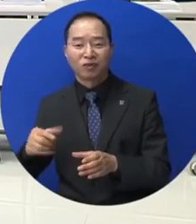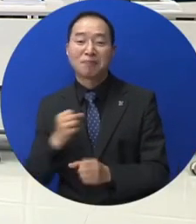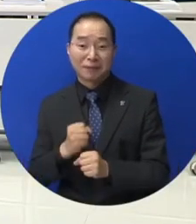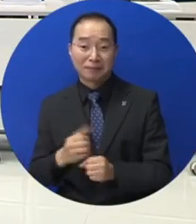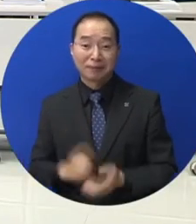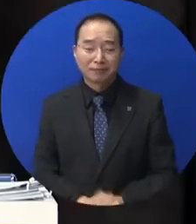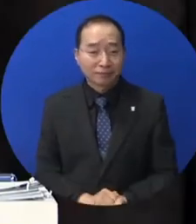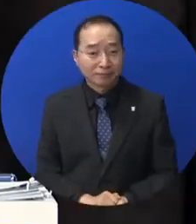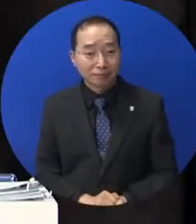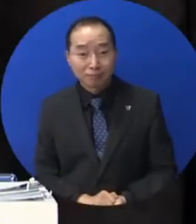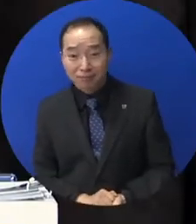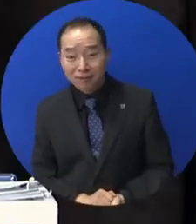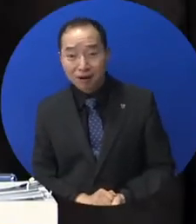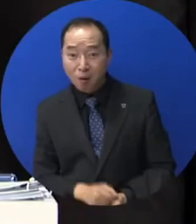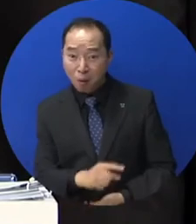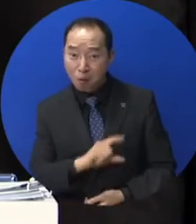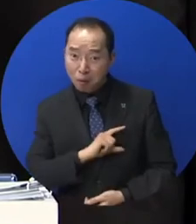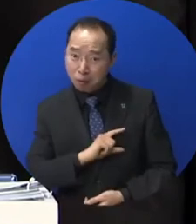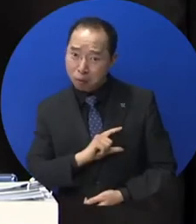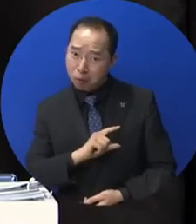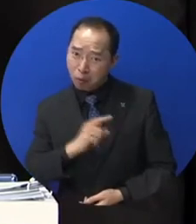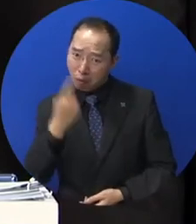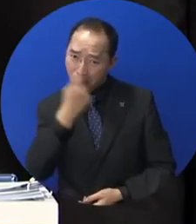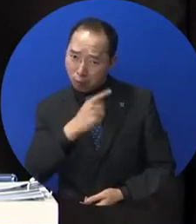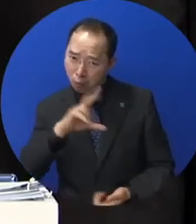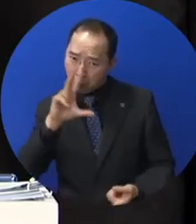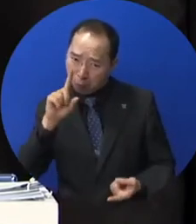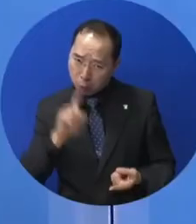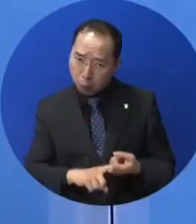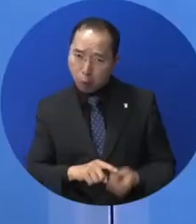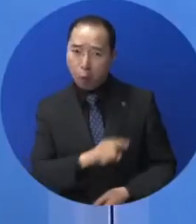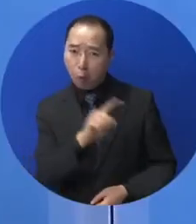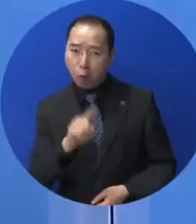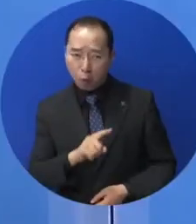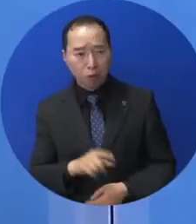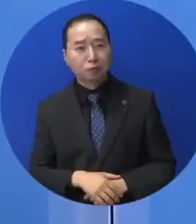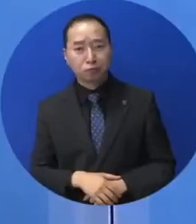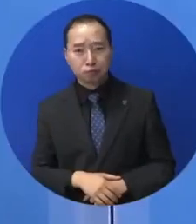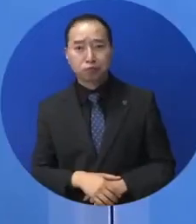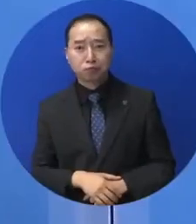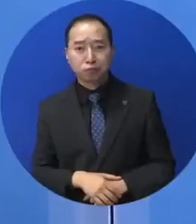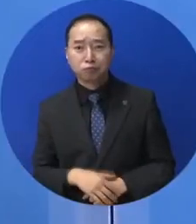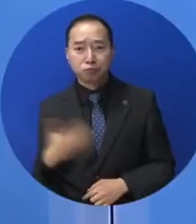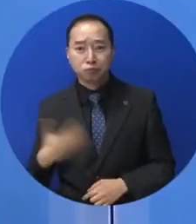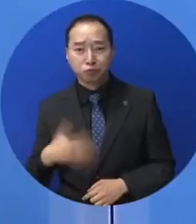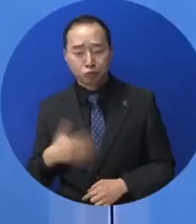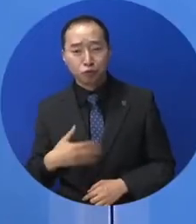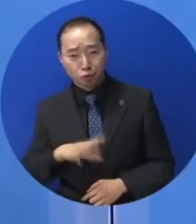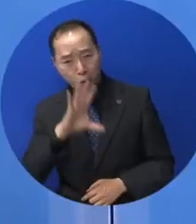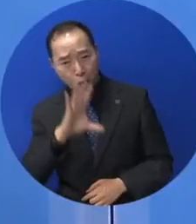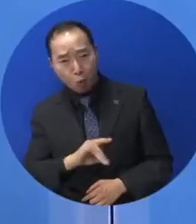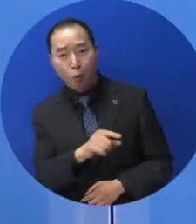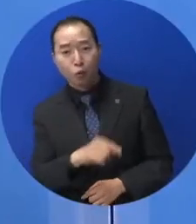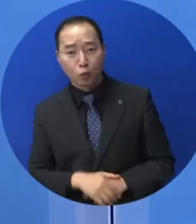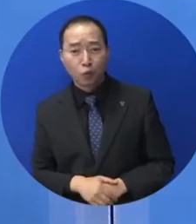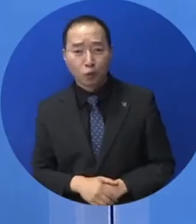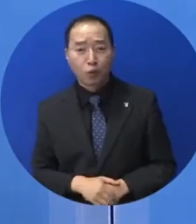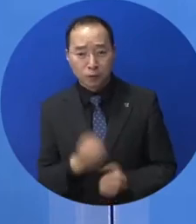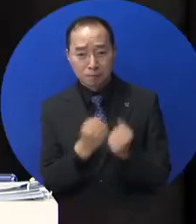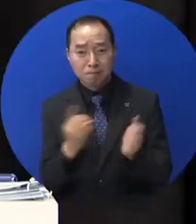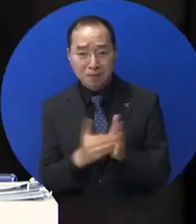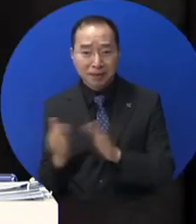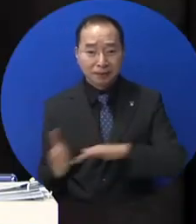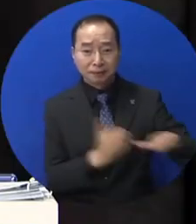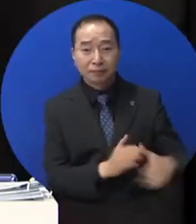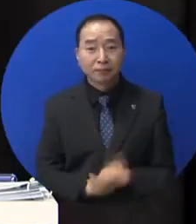근데 이제 어울리지 않습니까? 우거지 해장국. 우상호 후보에게 소탈한 서민시장, 네. 우거지 해장국으로 설명을 했고요.